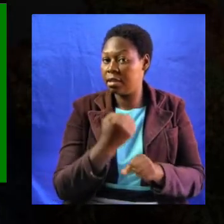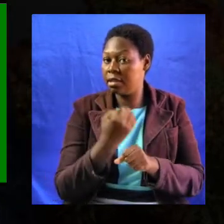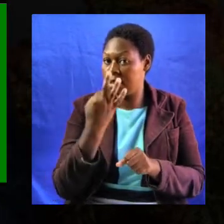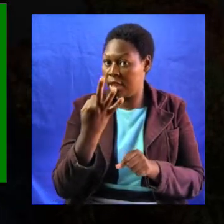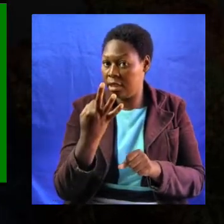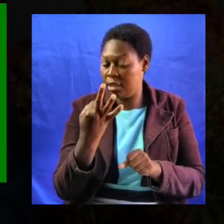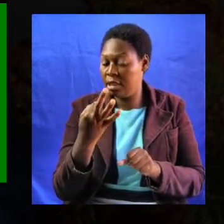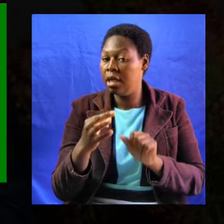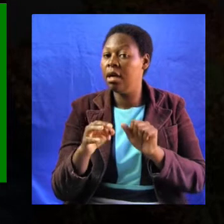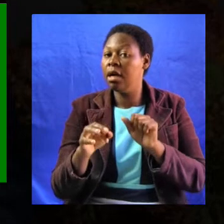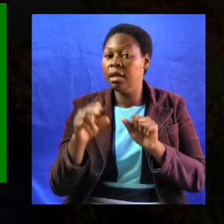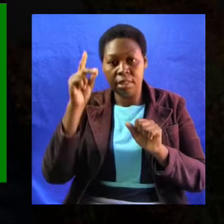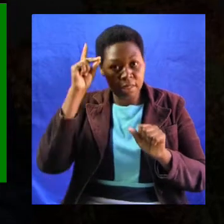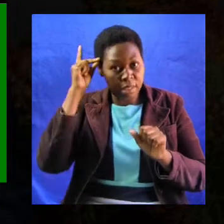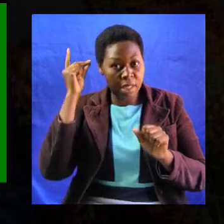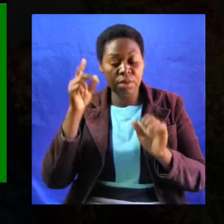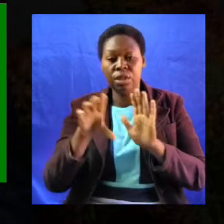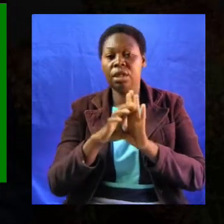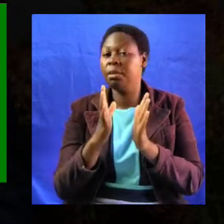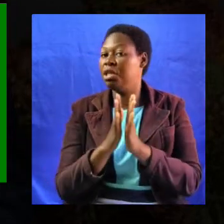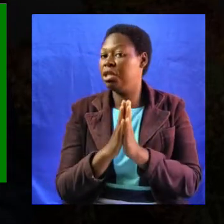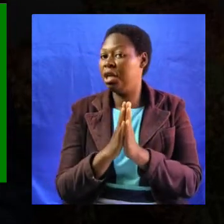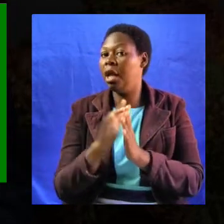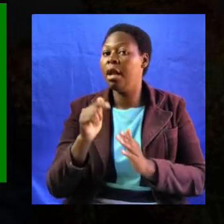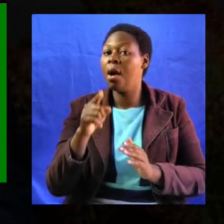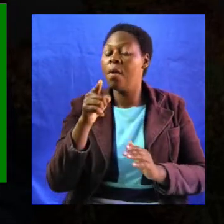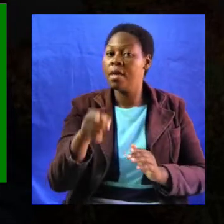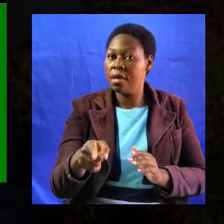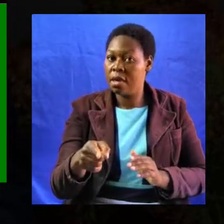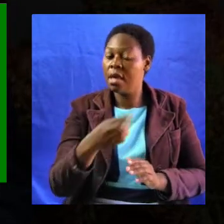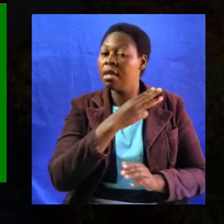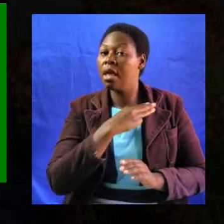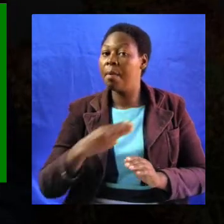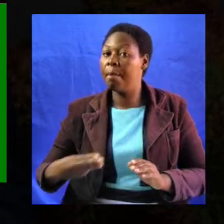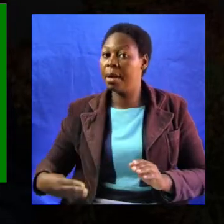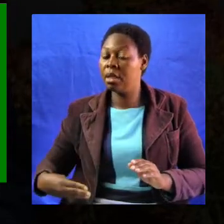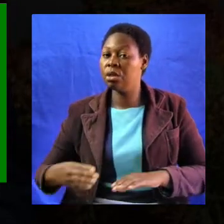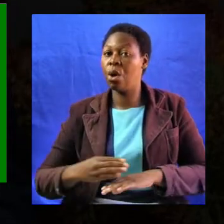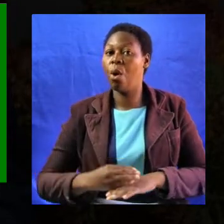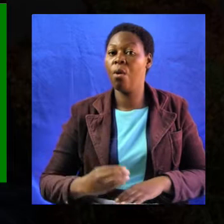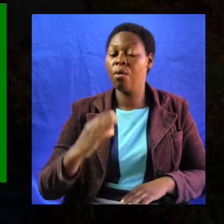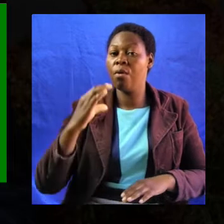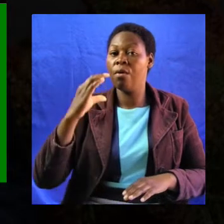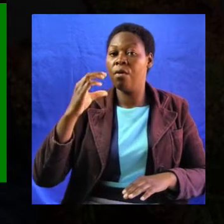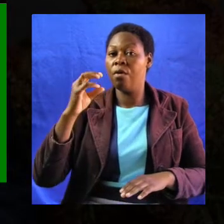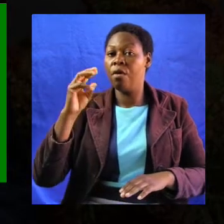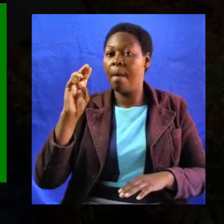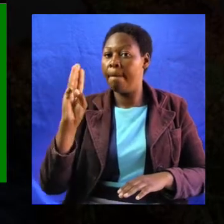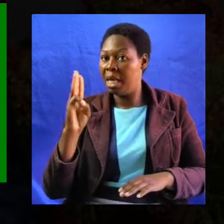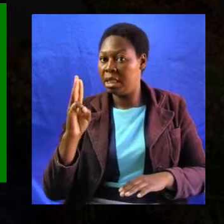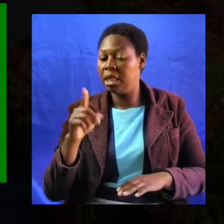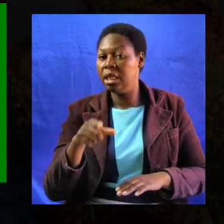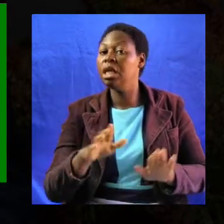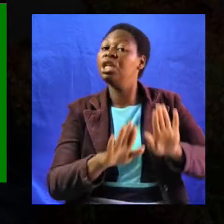ya Daniel 10. Asi muchinda woushe hwavaPezhia wakandidzivisa mazuva ana makumi